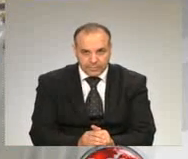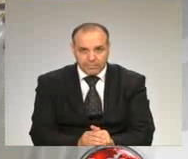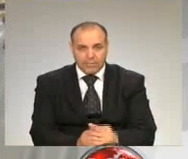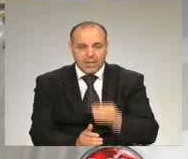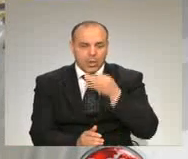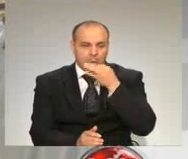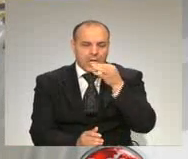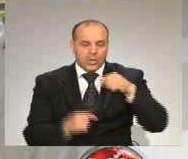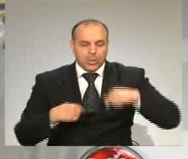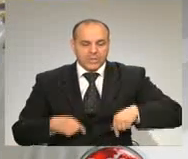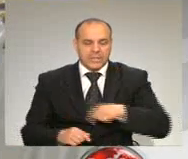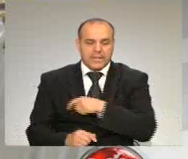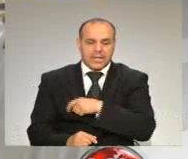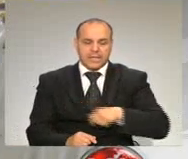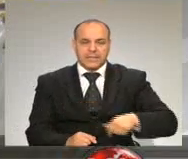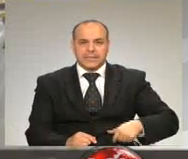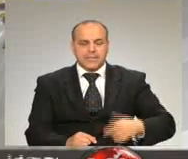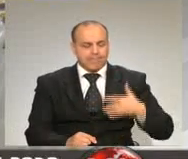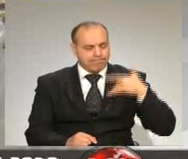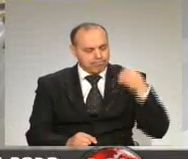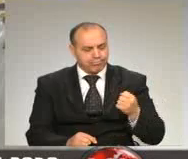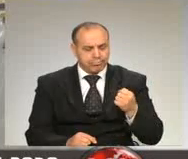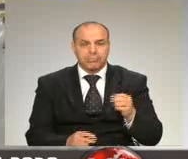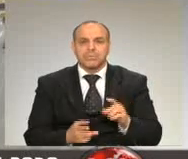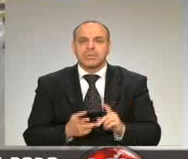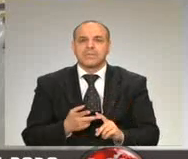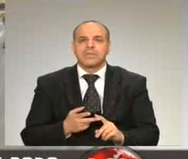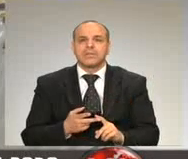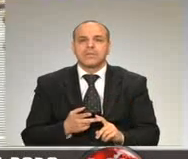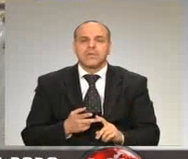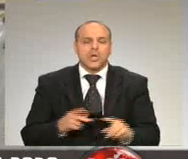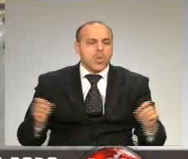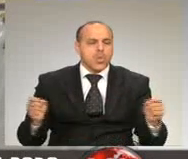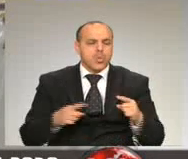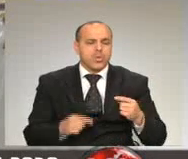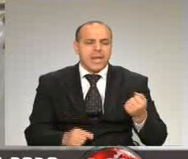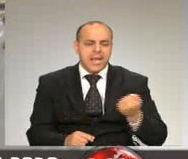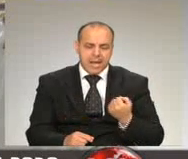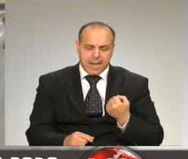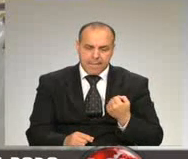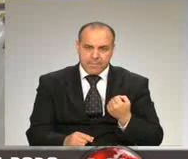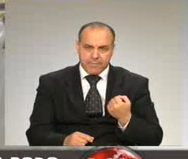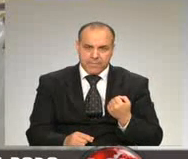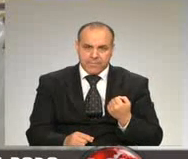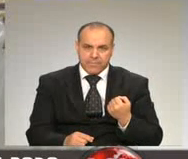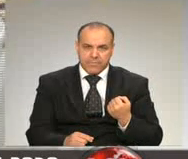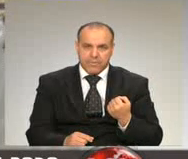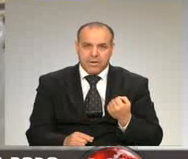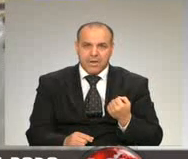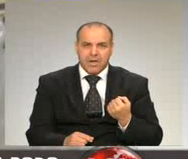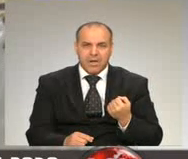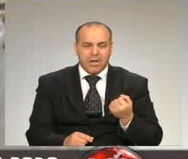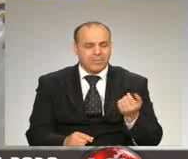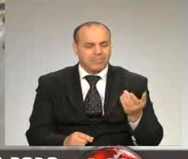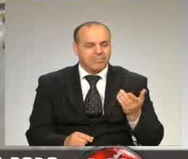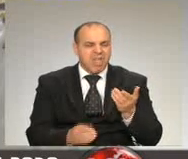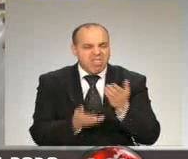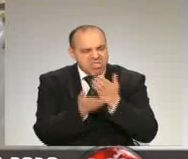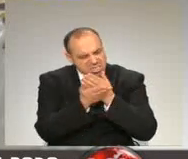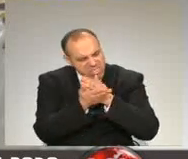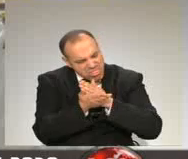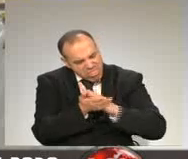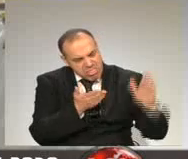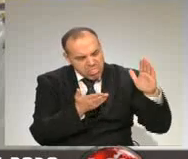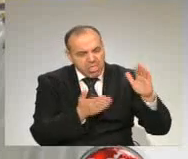وزارة الداخلية على عزمها الراسخ على مكافحة الإرهاب واجتثاث جذوره